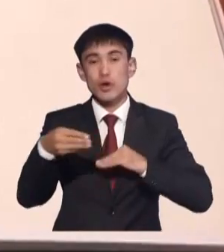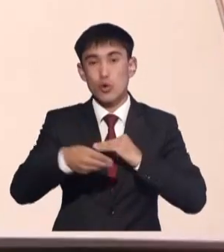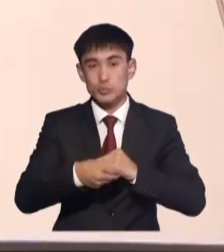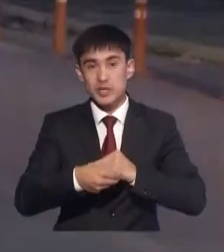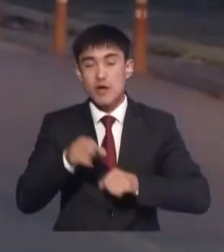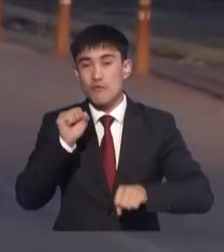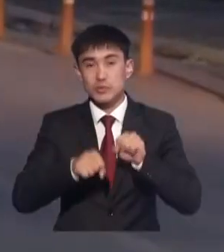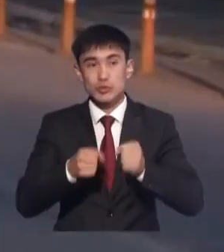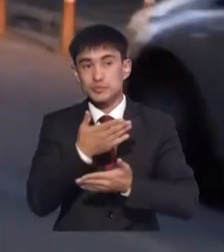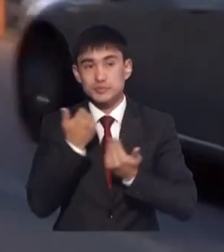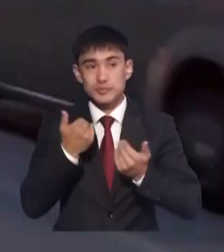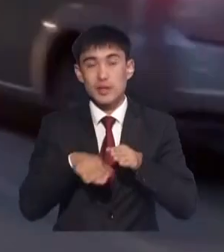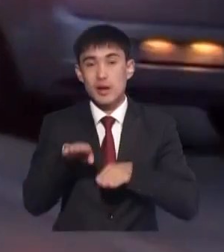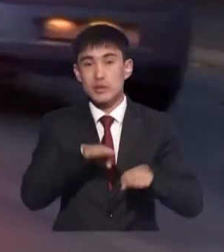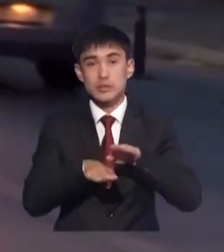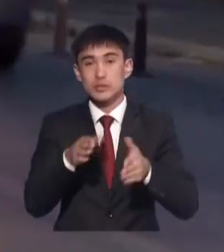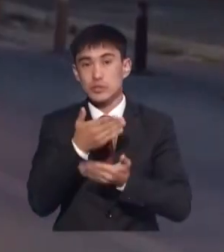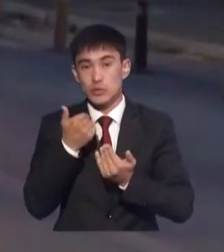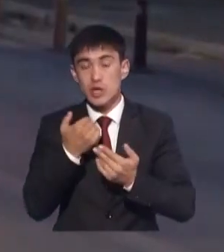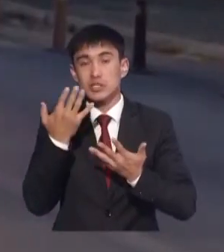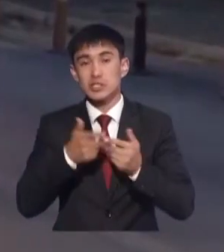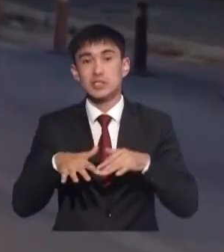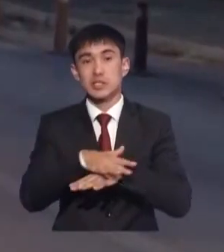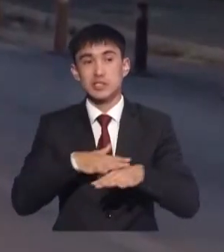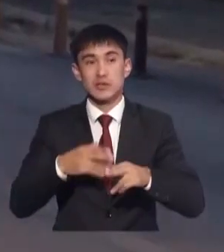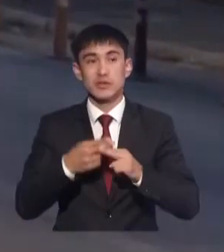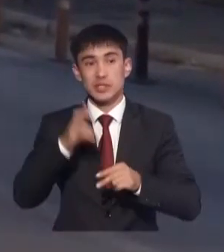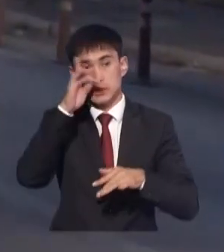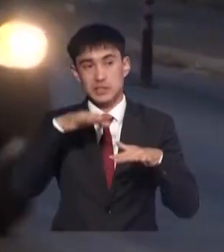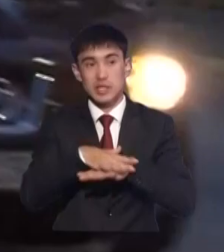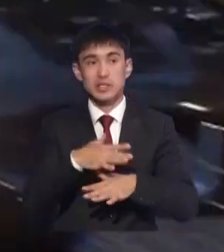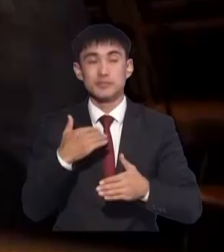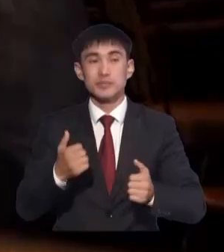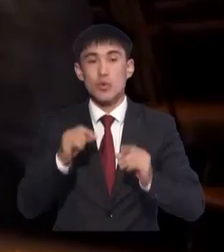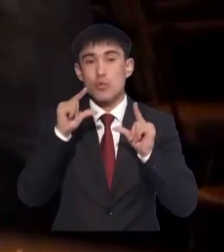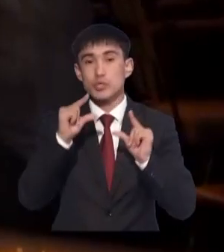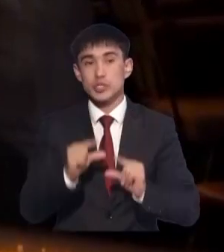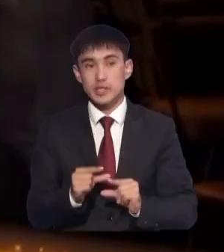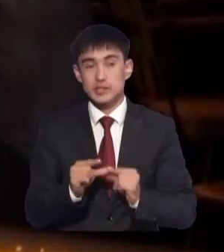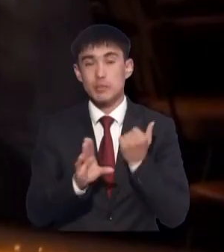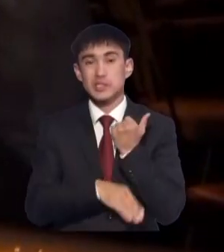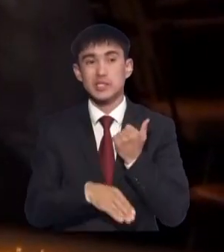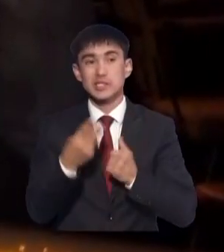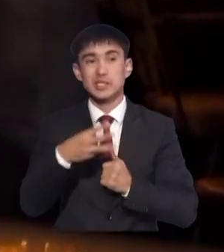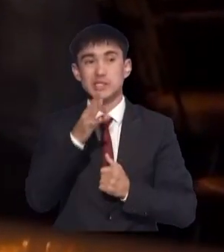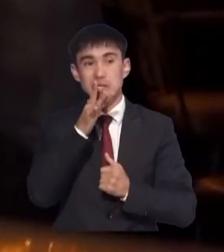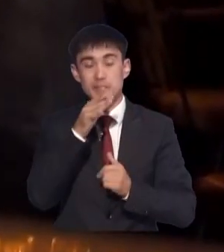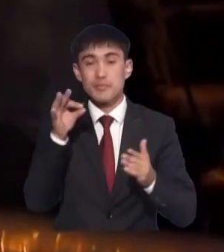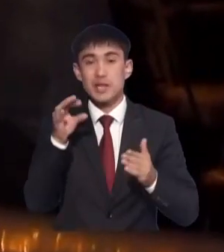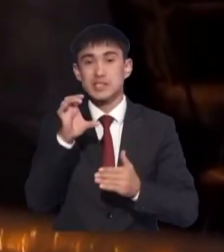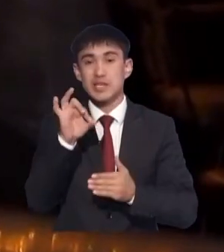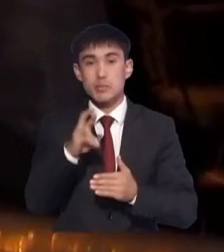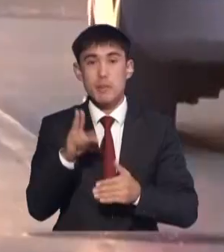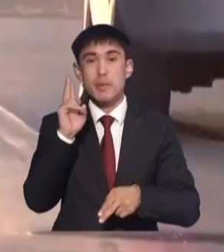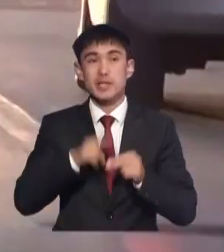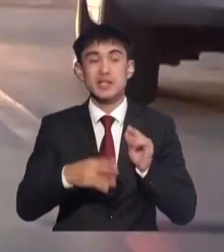отсутствие возможностей для карьерного роста. Численность населения в этих странах стремительно уменьшается. За последние 30 лет Сербия